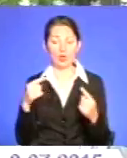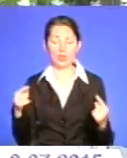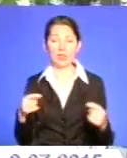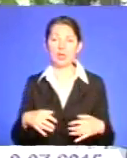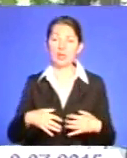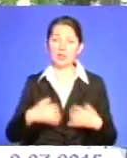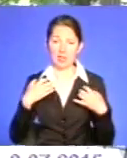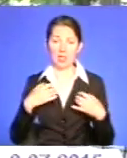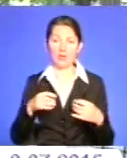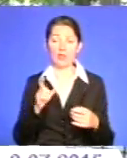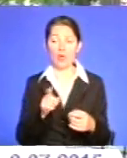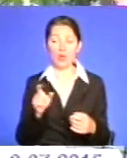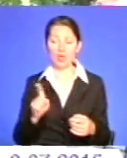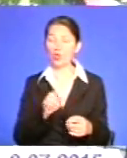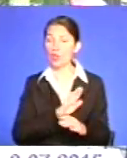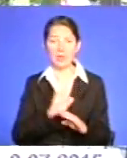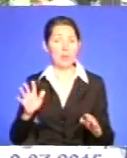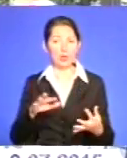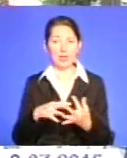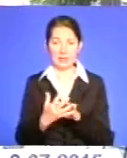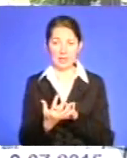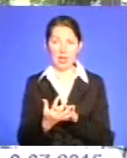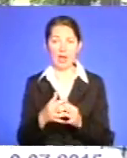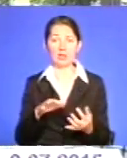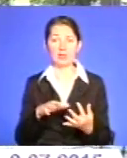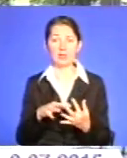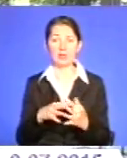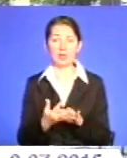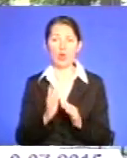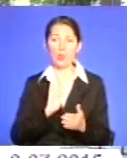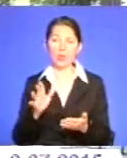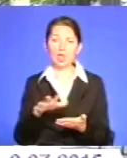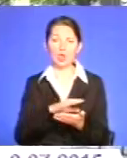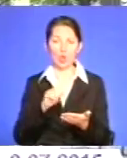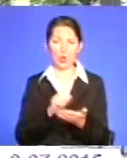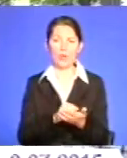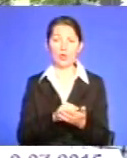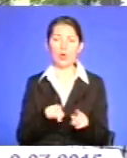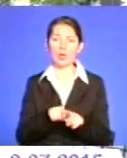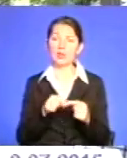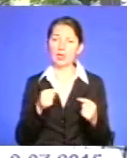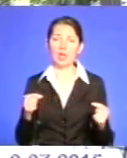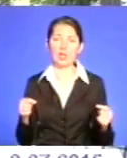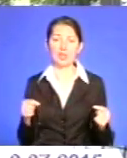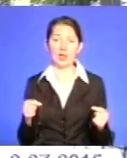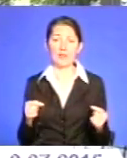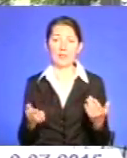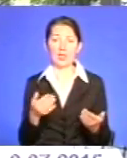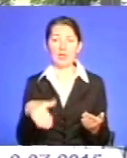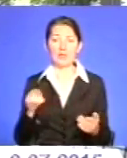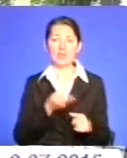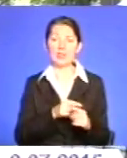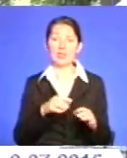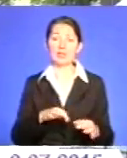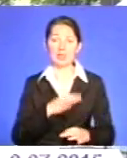страхів людей, що не буде села, село буде зруйноване і так далі. От, але всі ці страхи,